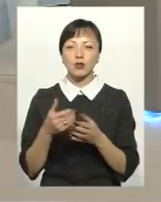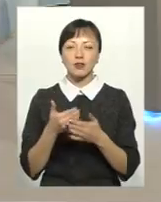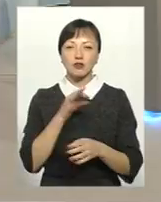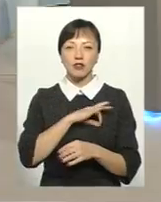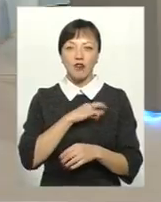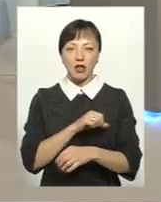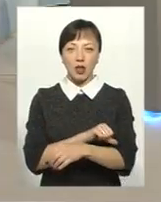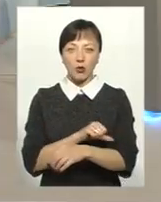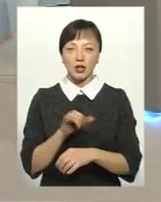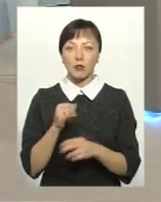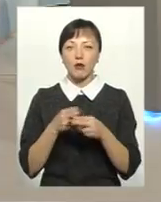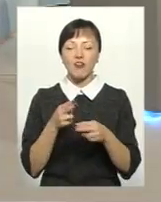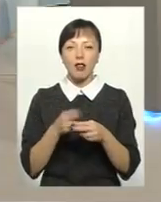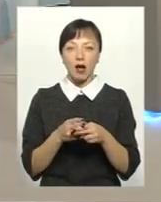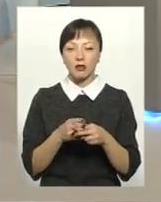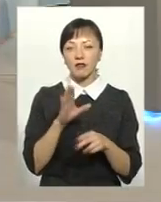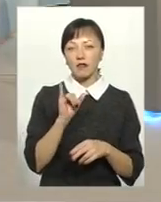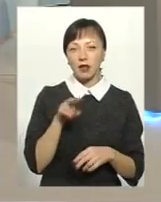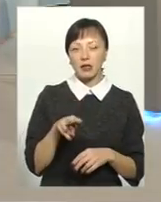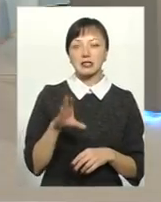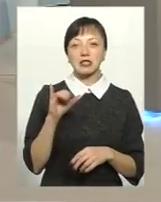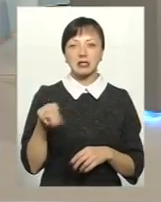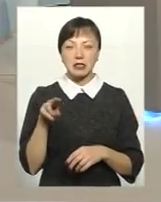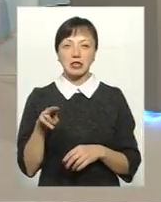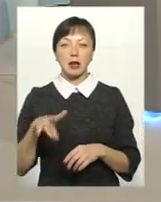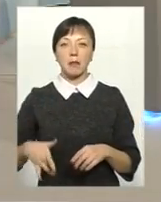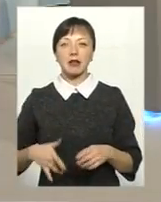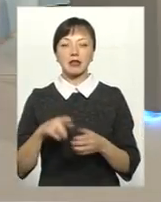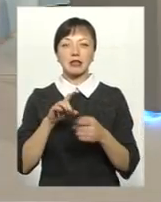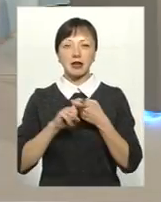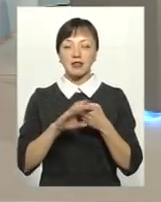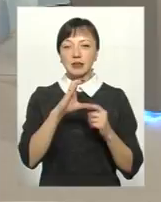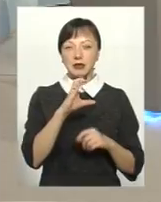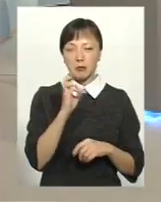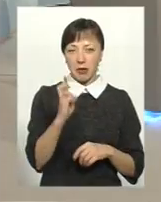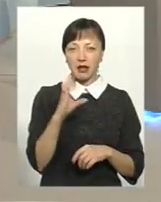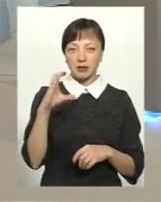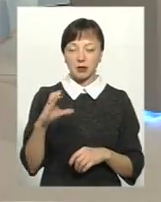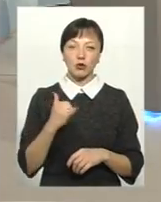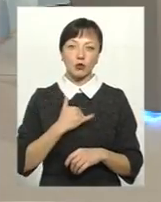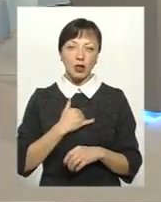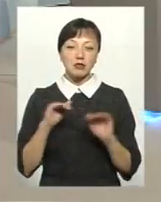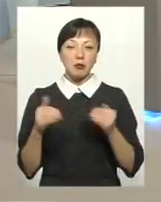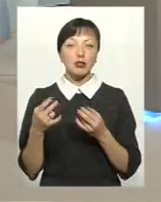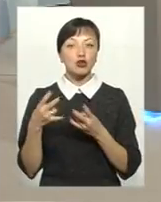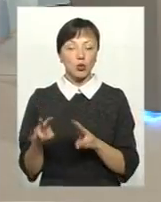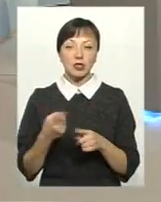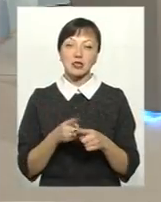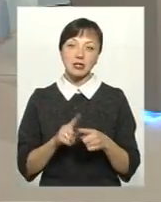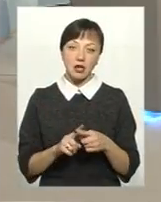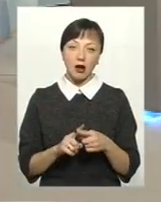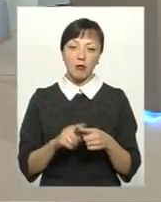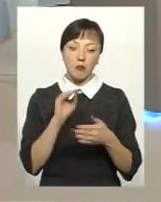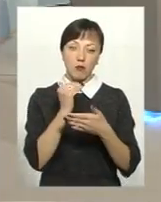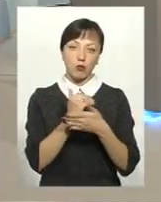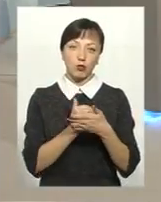вживання наркотиків і профілактика. Він снідує ПСШ, гепатитів Б і С». Тобто у нас зменшення шкоди. Це йде